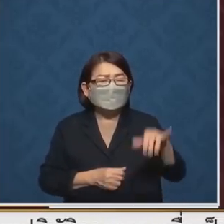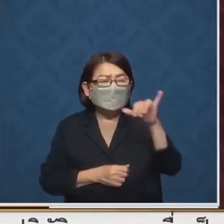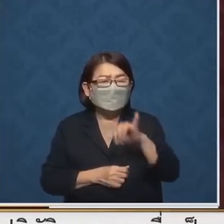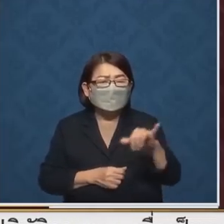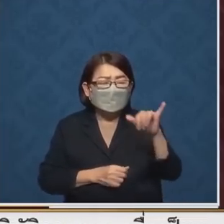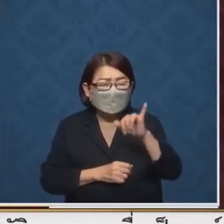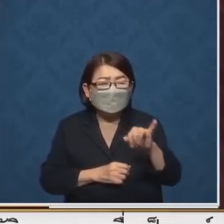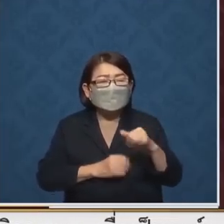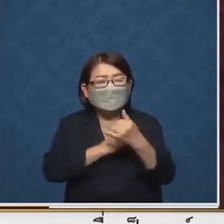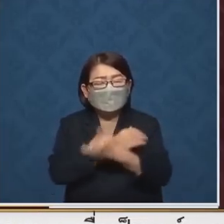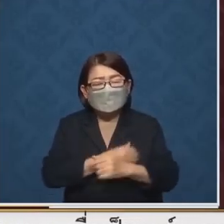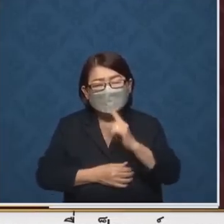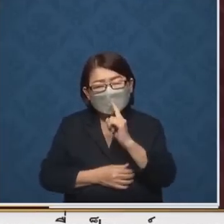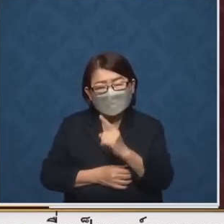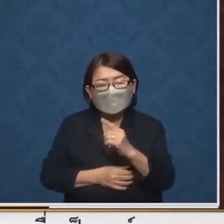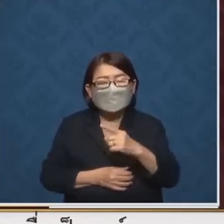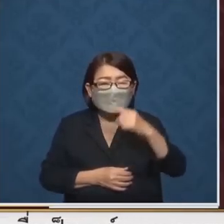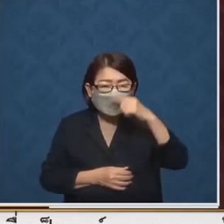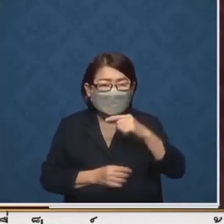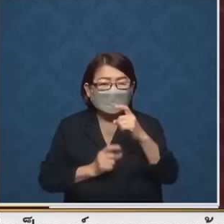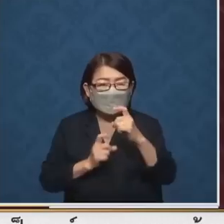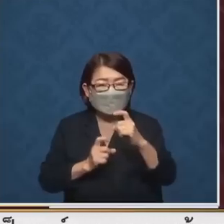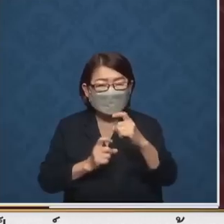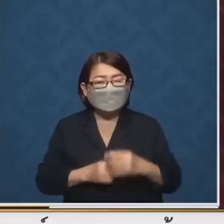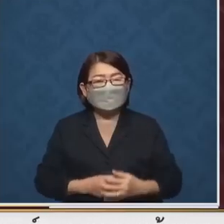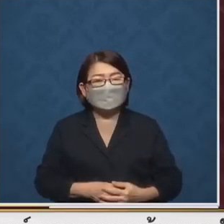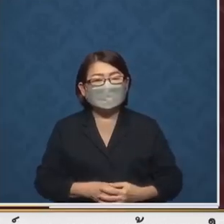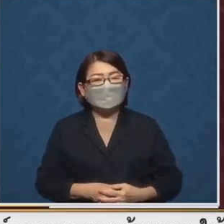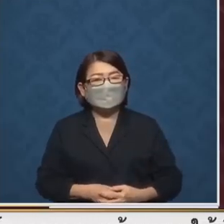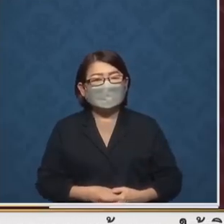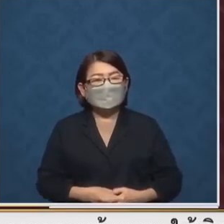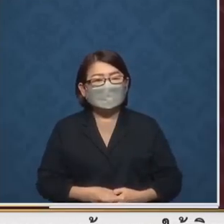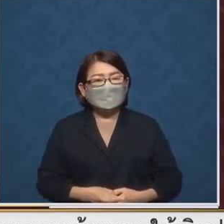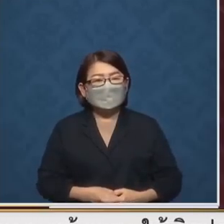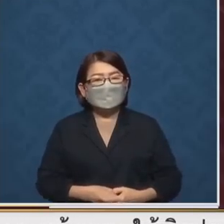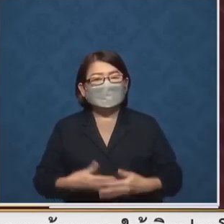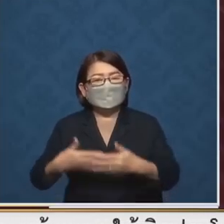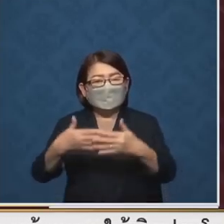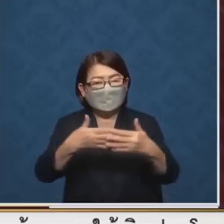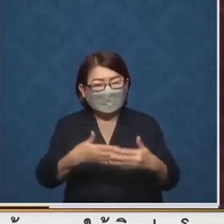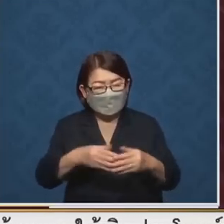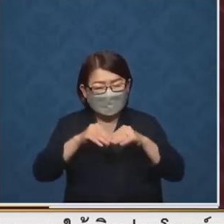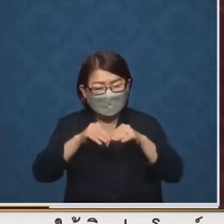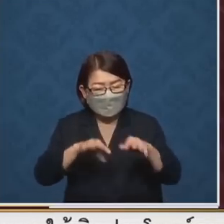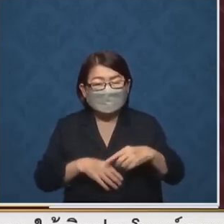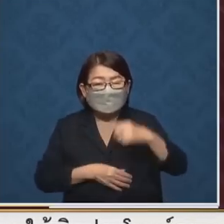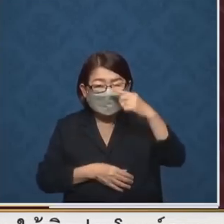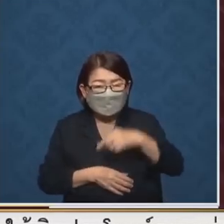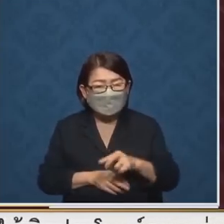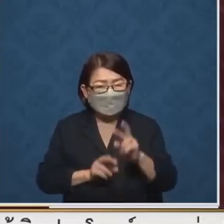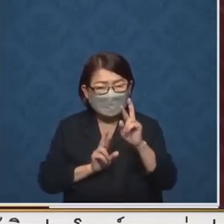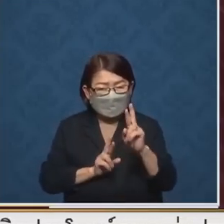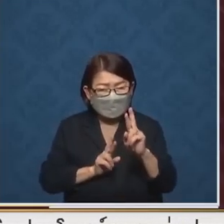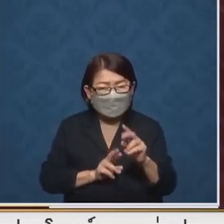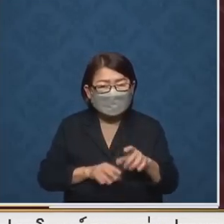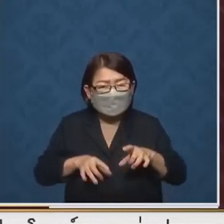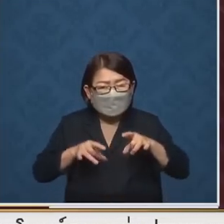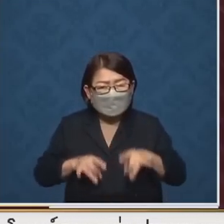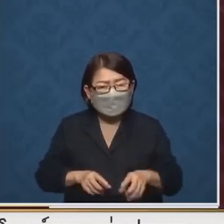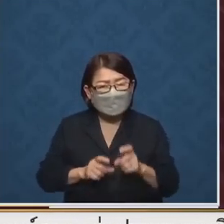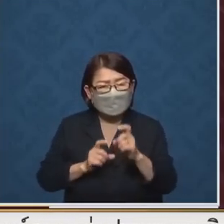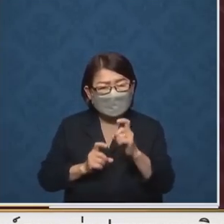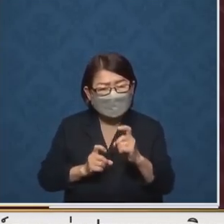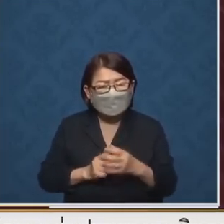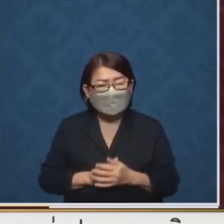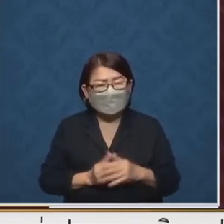าทยอัตรายครัดแผนตอไปครับอเมริการะกาศไยเป็ประเทศเสียงมาก ไม่ควรเดินท